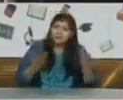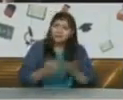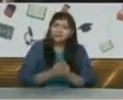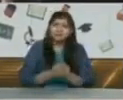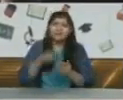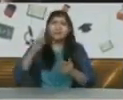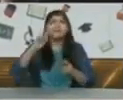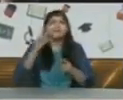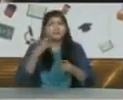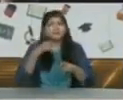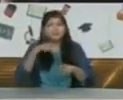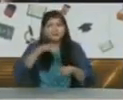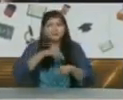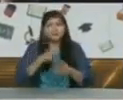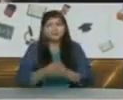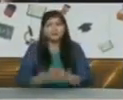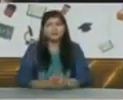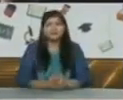पहला